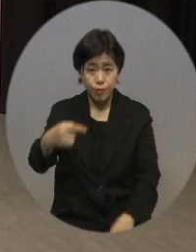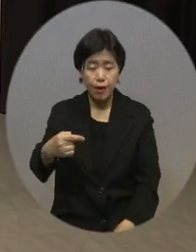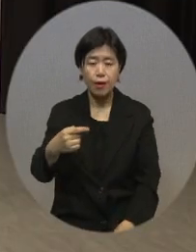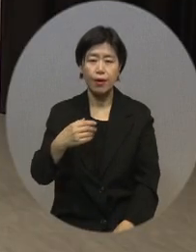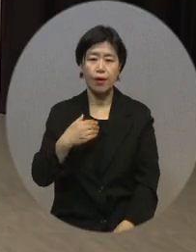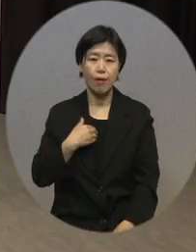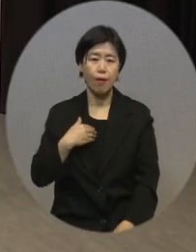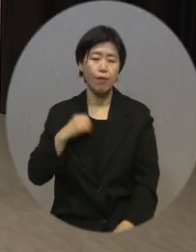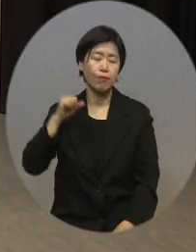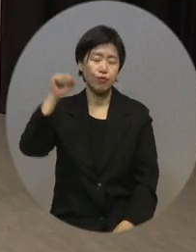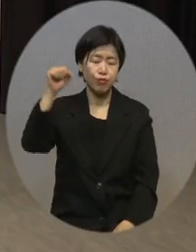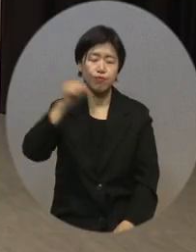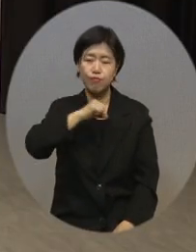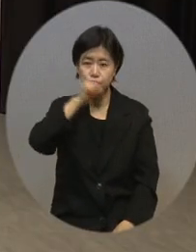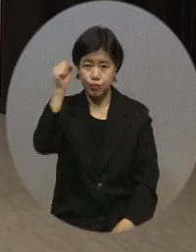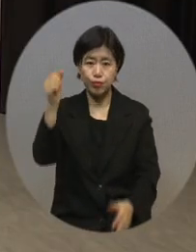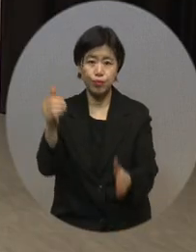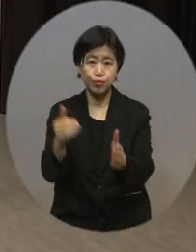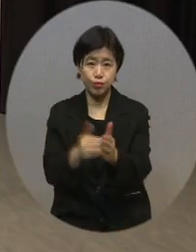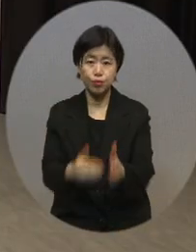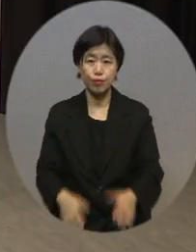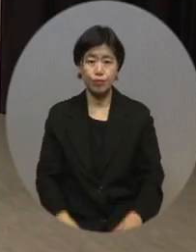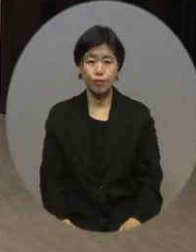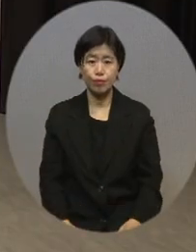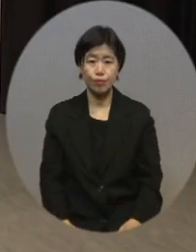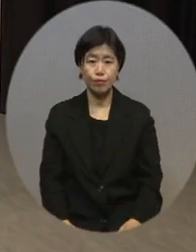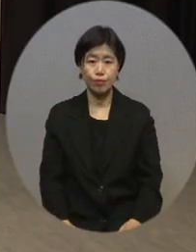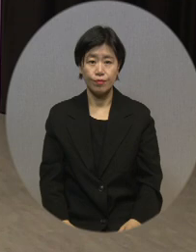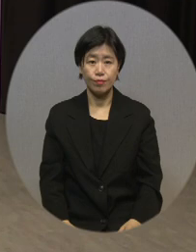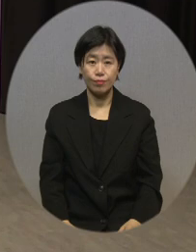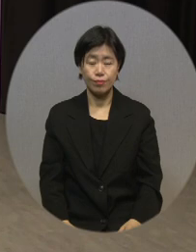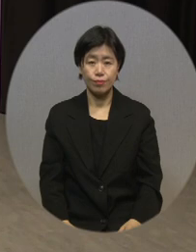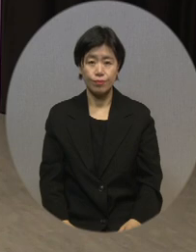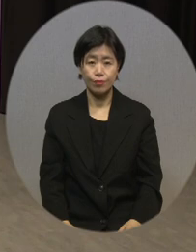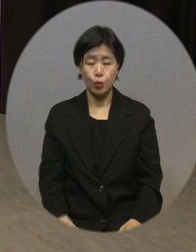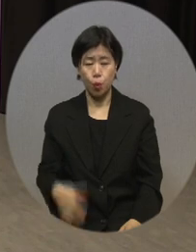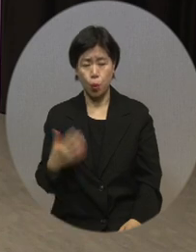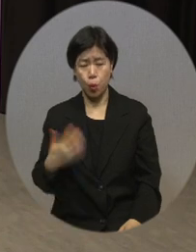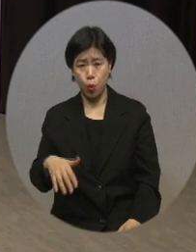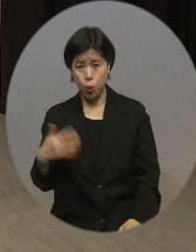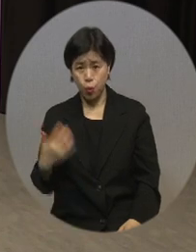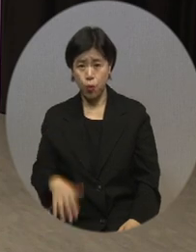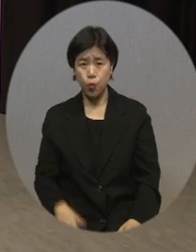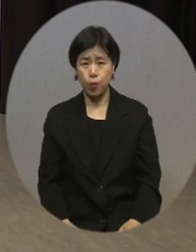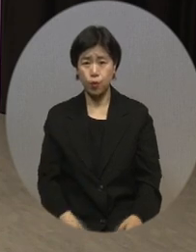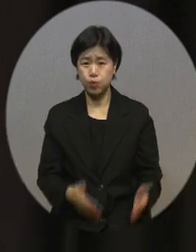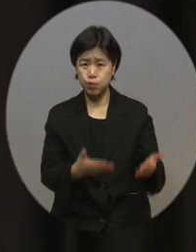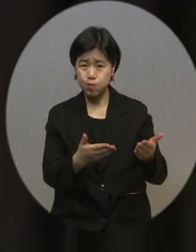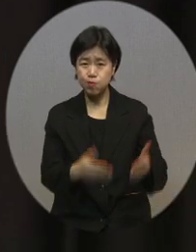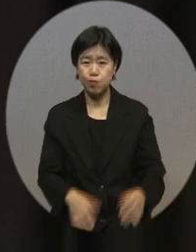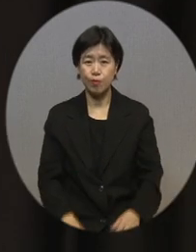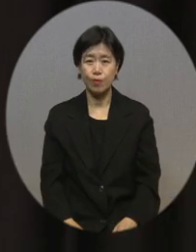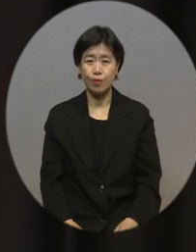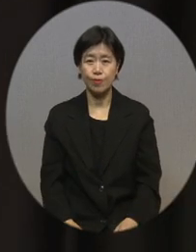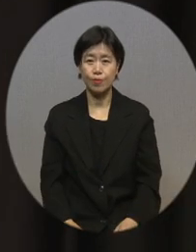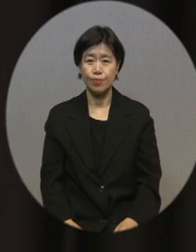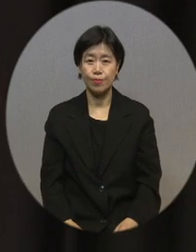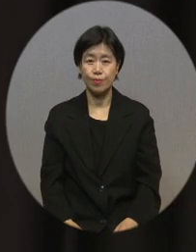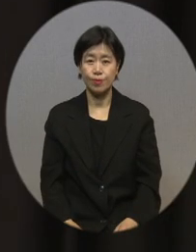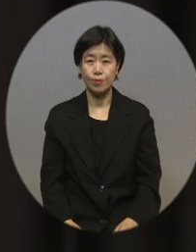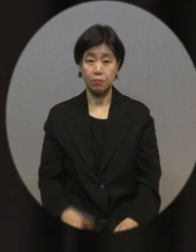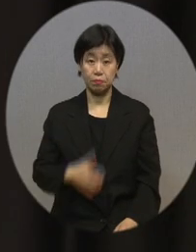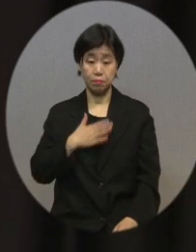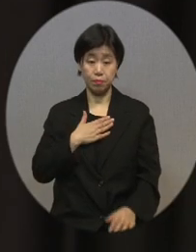말이 그렇지 구청장이 그게 쉬운 게 아니에요. 예. 그런데 대단해요. 가만히 보면 예. 제가